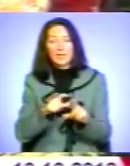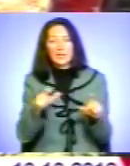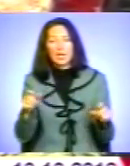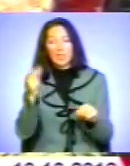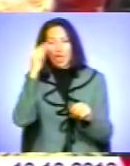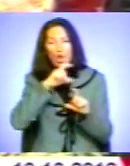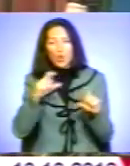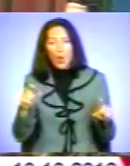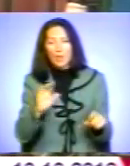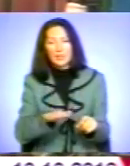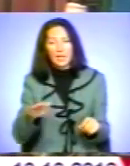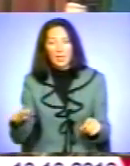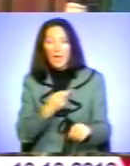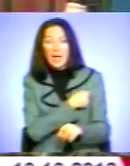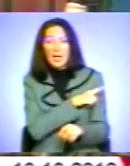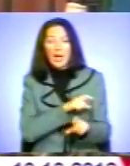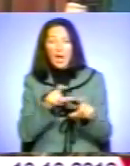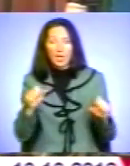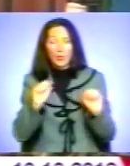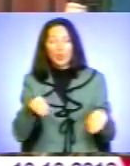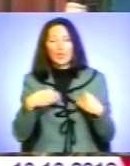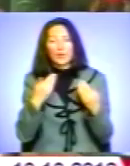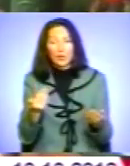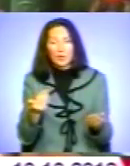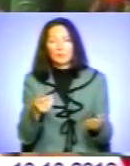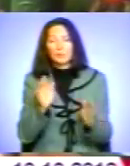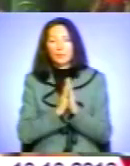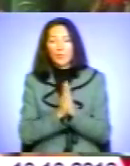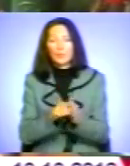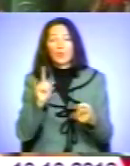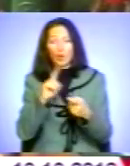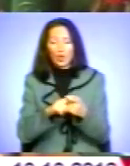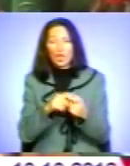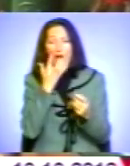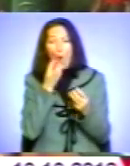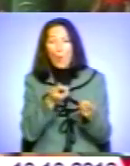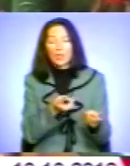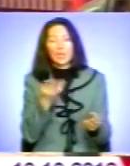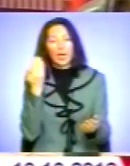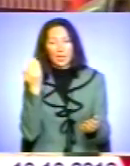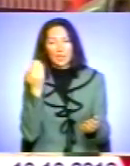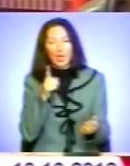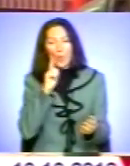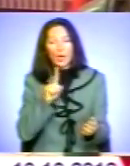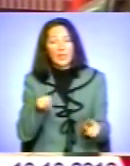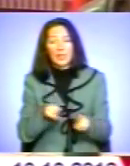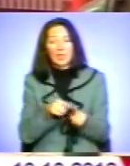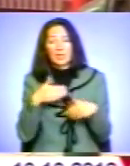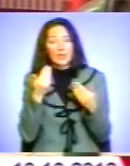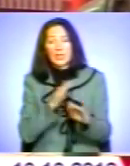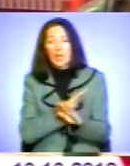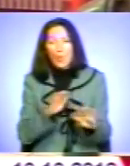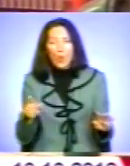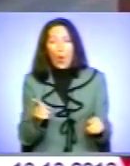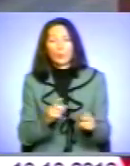лікарні можуть звернутися до міської влади з проханням підключити їм опалення раніше. Але поки таких звернень не було. У